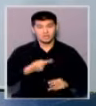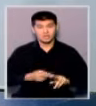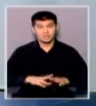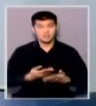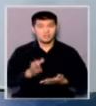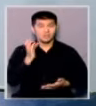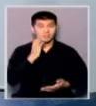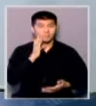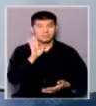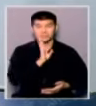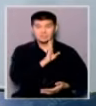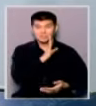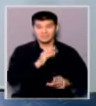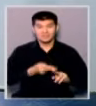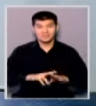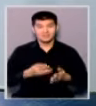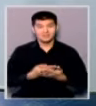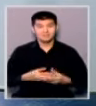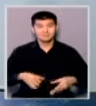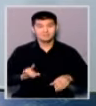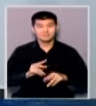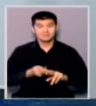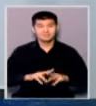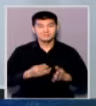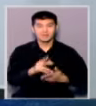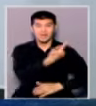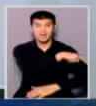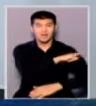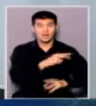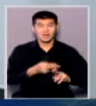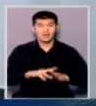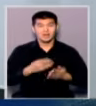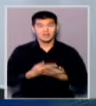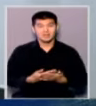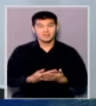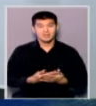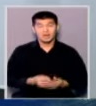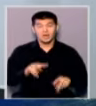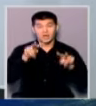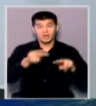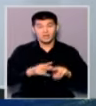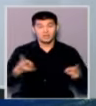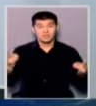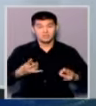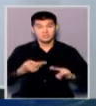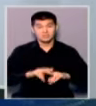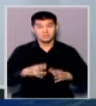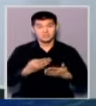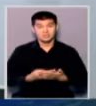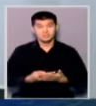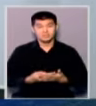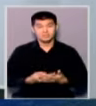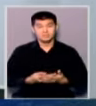жүкті әйелдерге ең алдымен учаскелік дәрігеріне, акушер гинекологтарына уақытында қаралу керек, және де уақытында